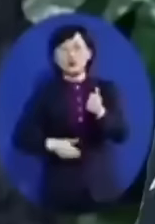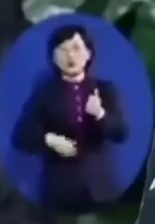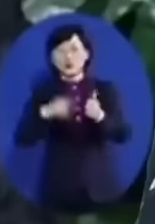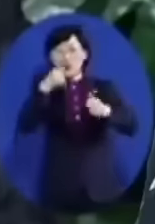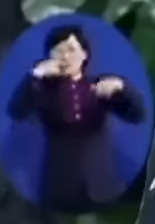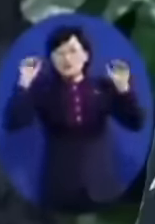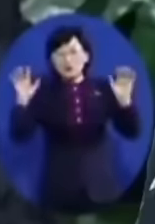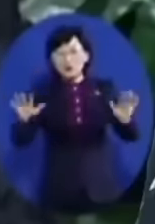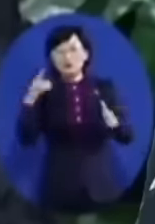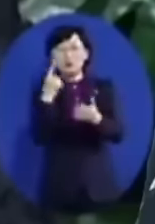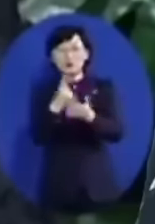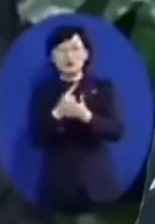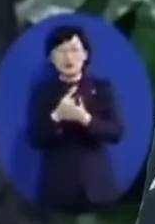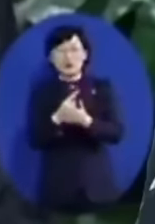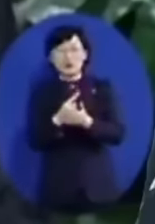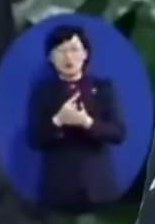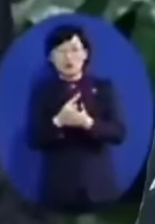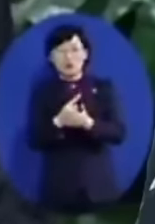와서